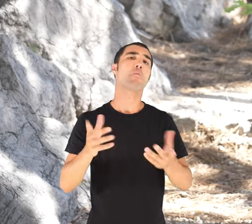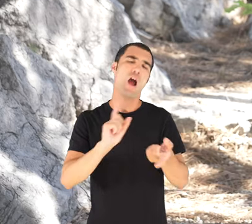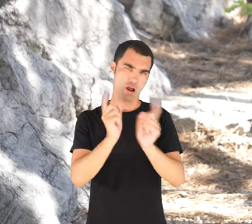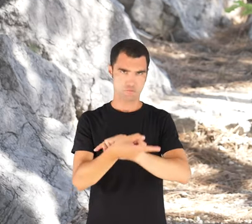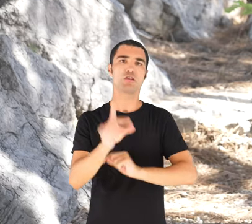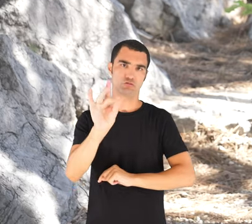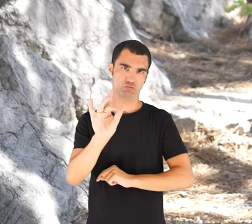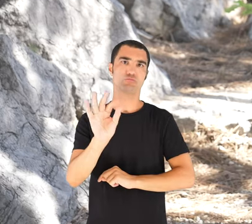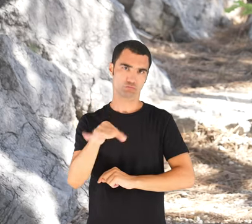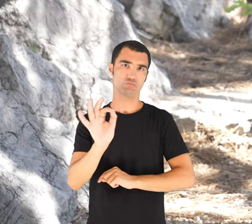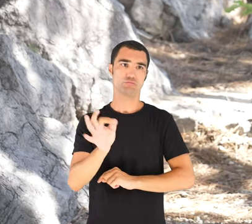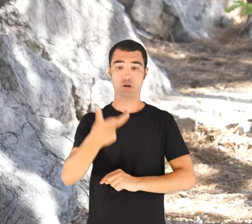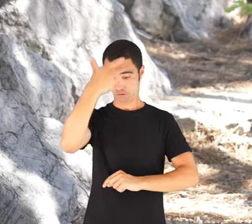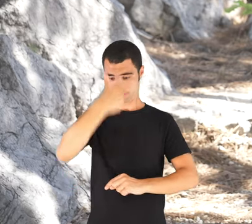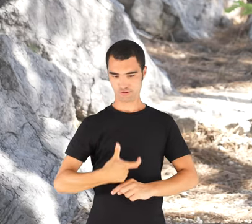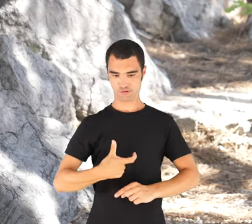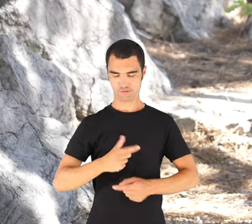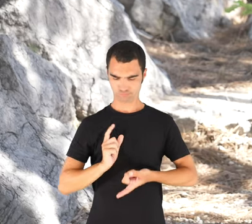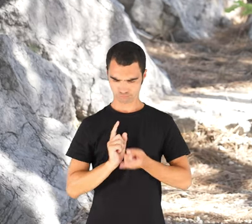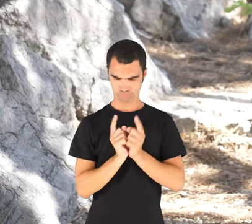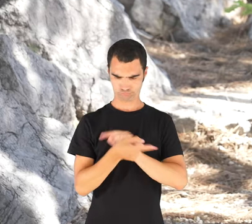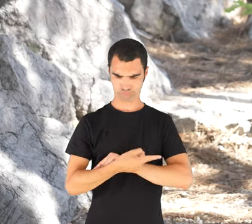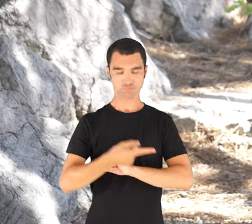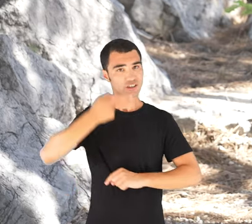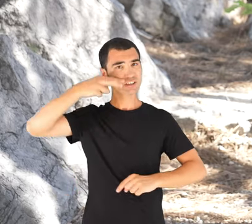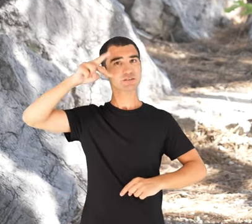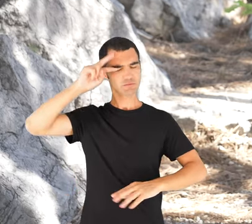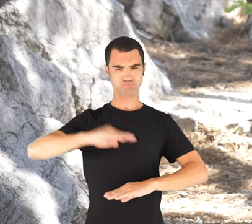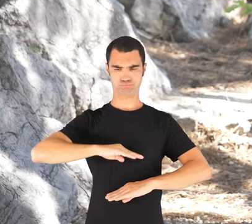que, diguem que he canviat jo de dins, l'experiència,